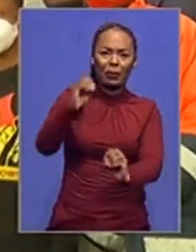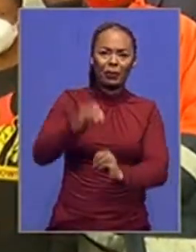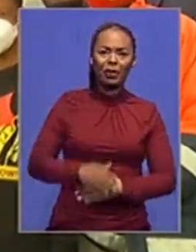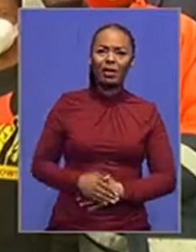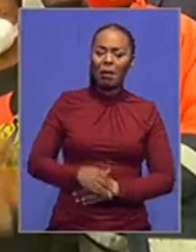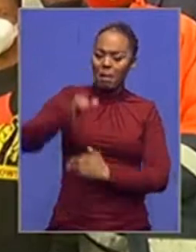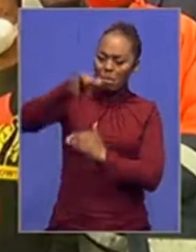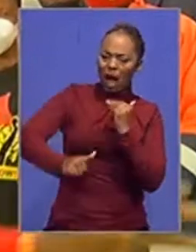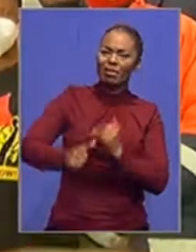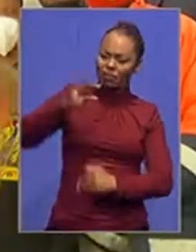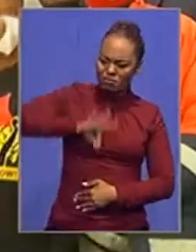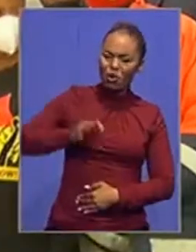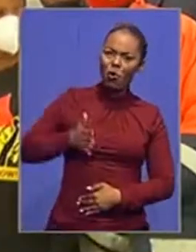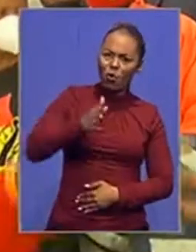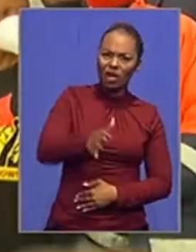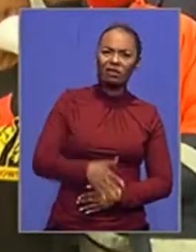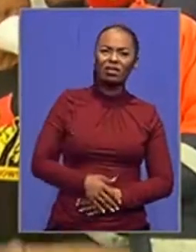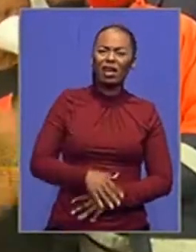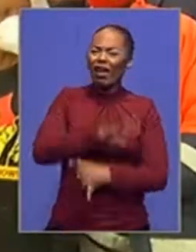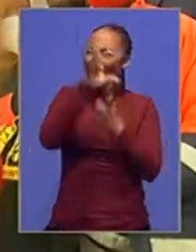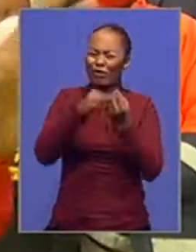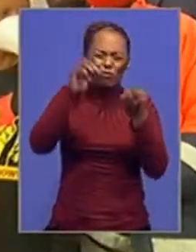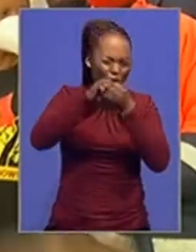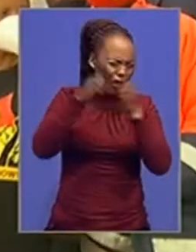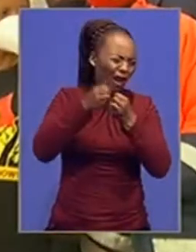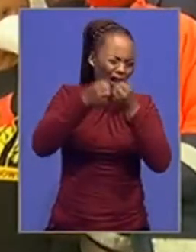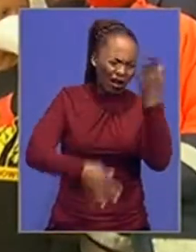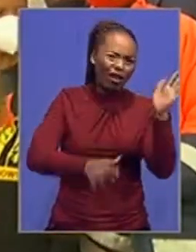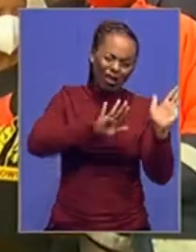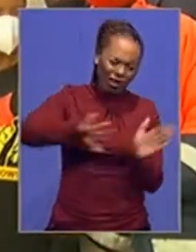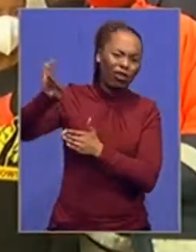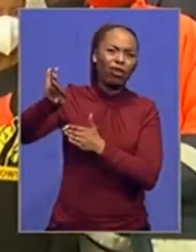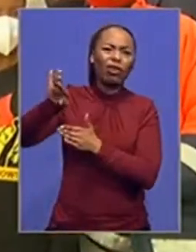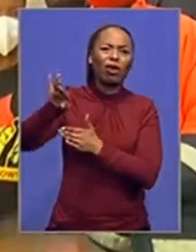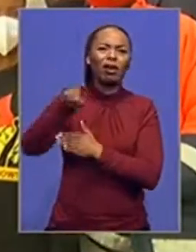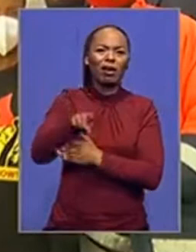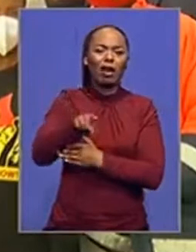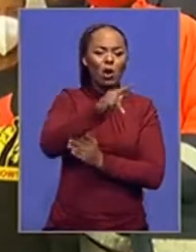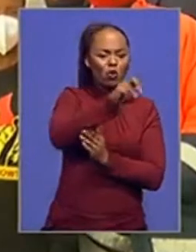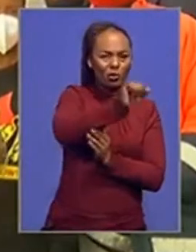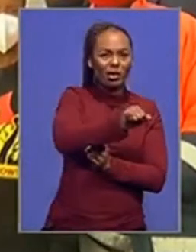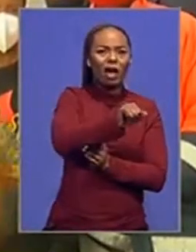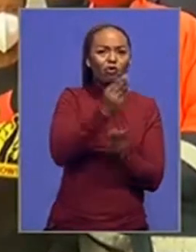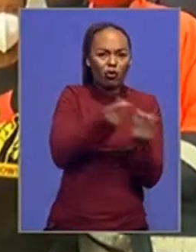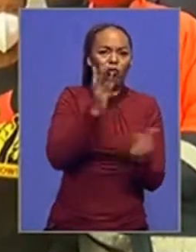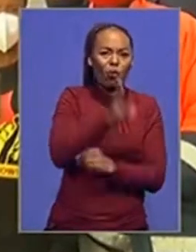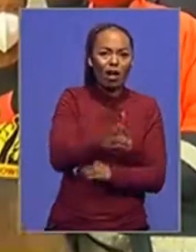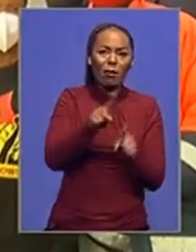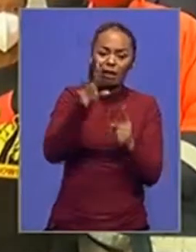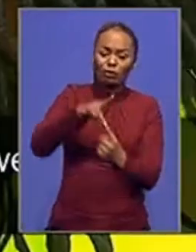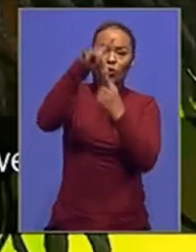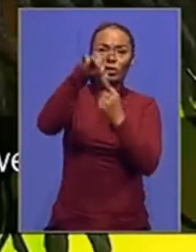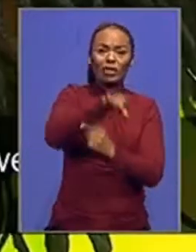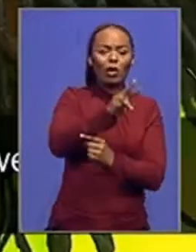tsa kgwedi tse ngata ga re na taba le tsona di tla bona ke mokgatlo wa rona wa NUMSA oba gona mokgatlo wa rona go kgedileng ke